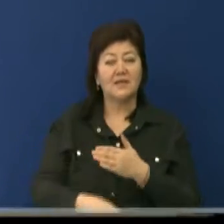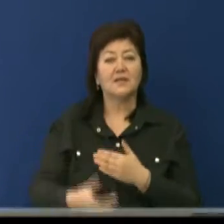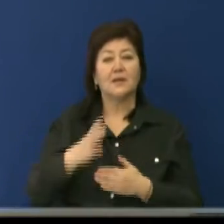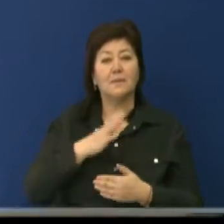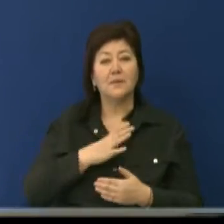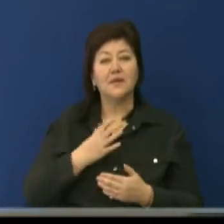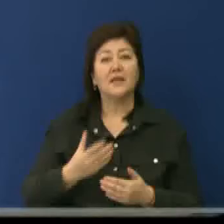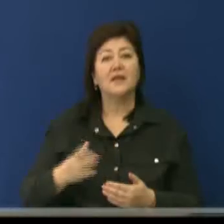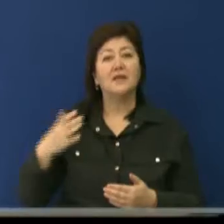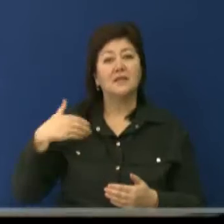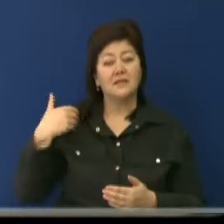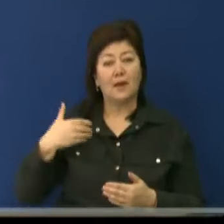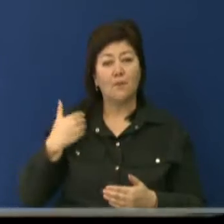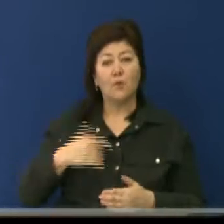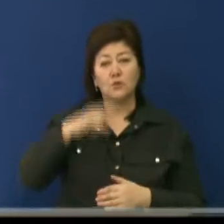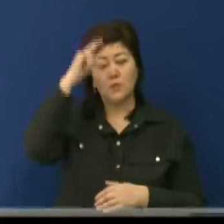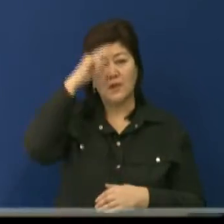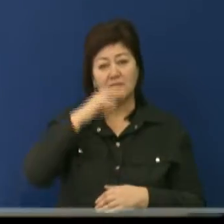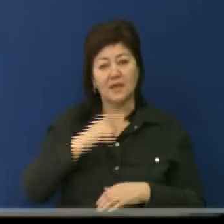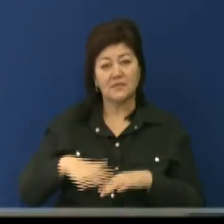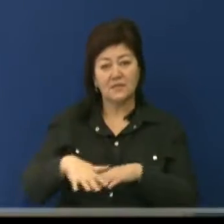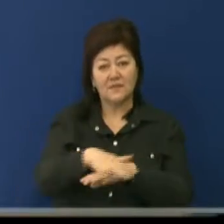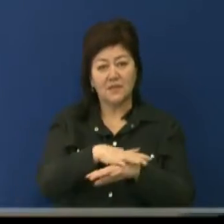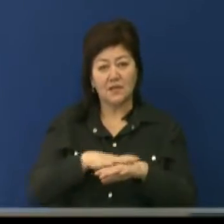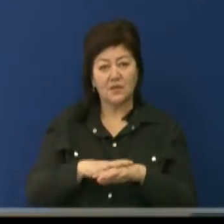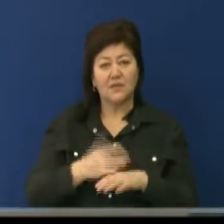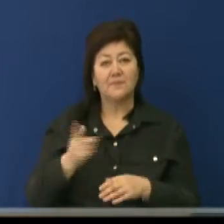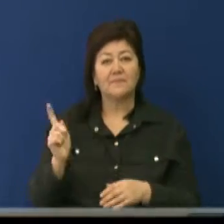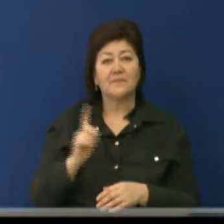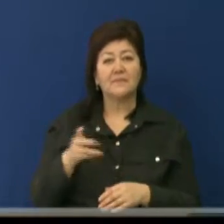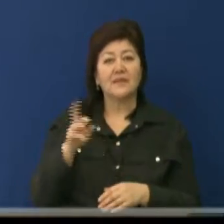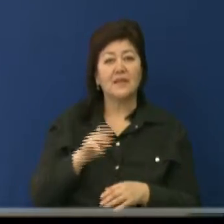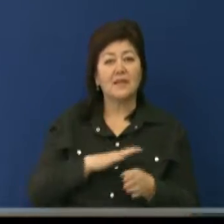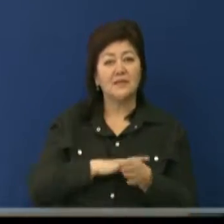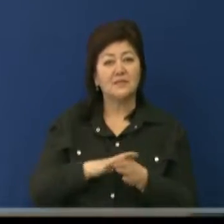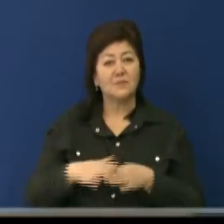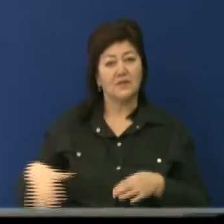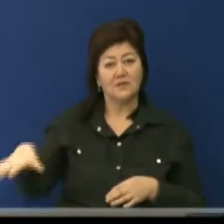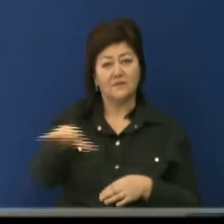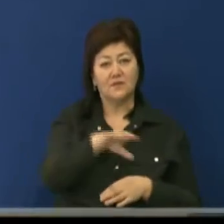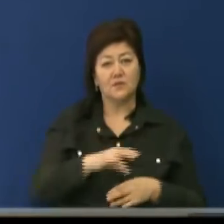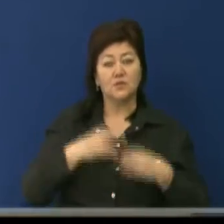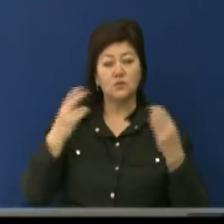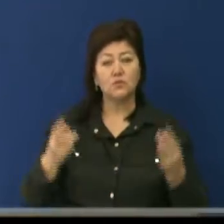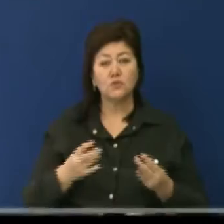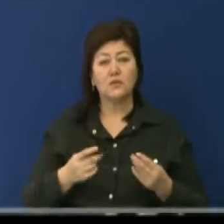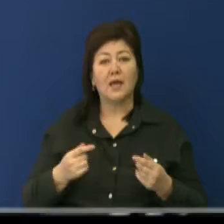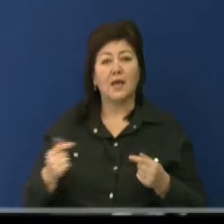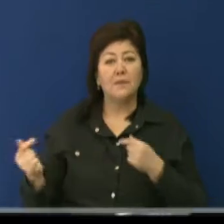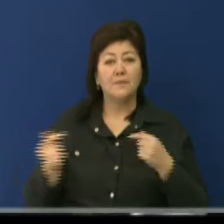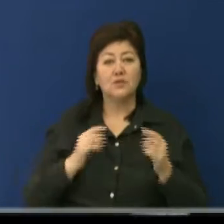благо всего многонационального народа республики. Для исполнения всего этого нужно межнациональное